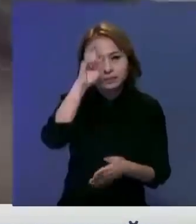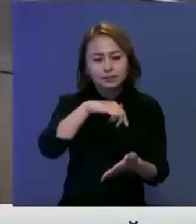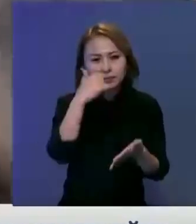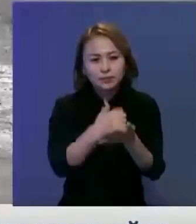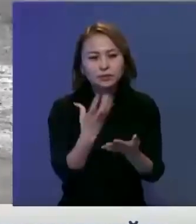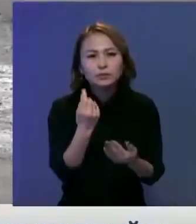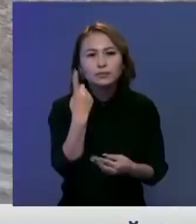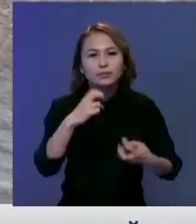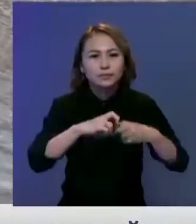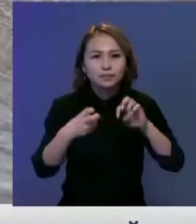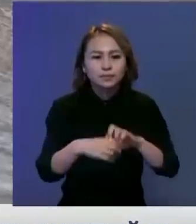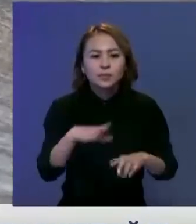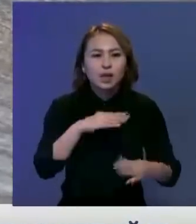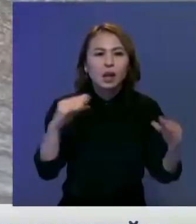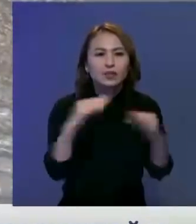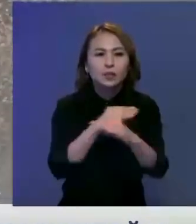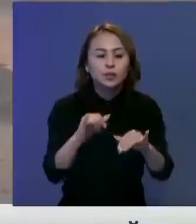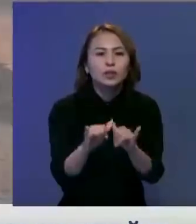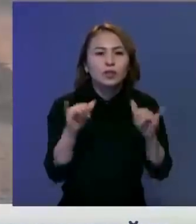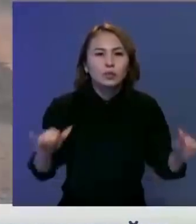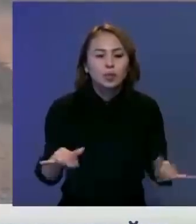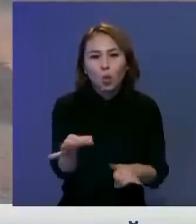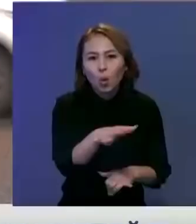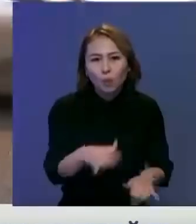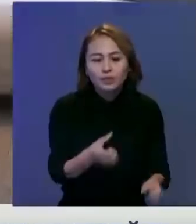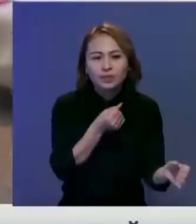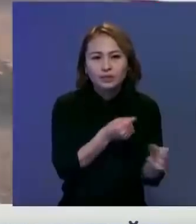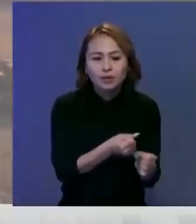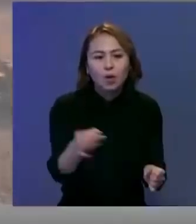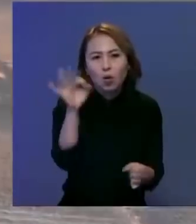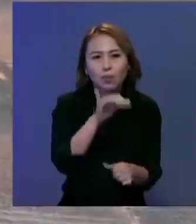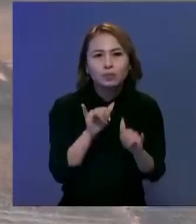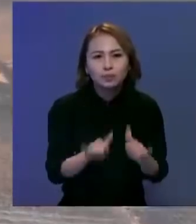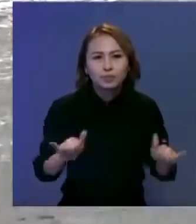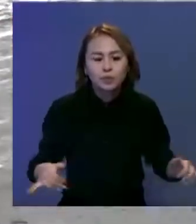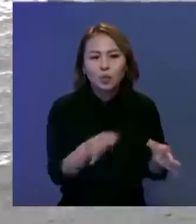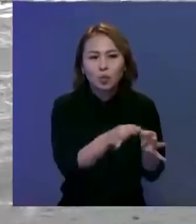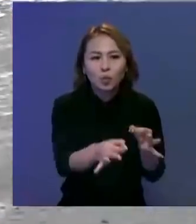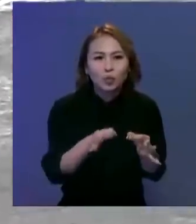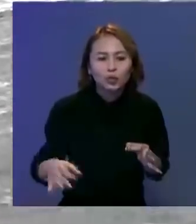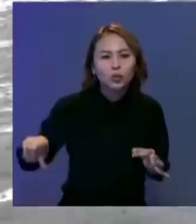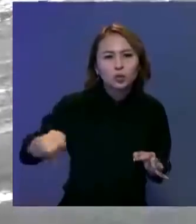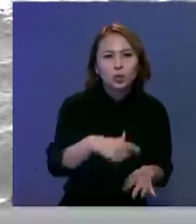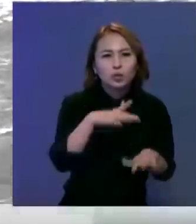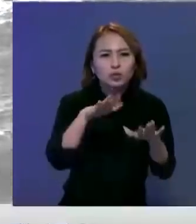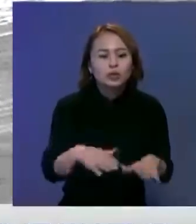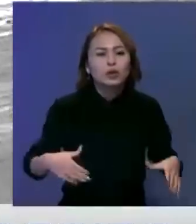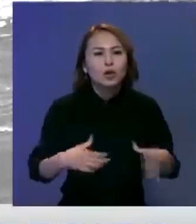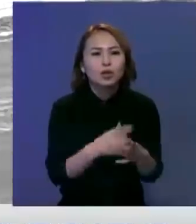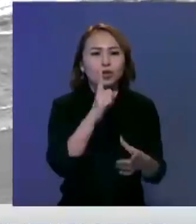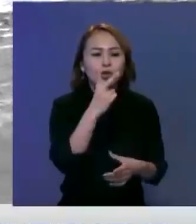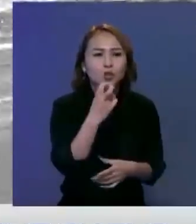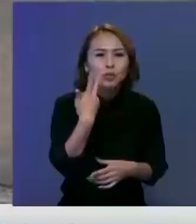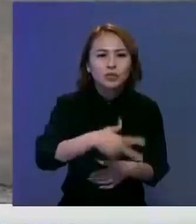берген тағы бір мәселе афта жолдарды дамыту. Облыста жол апаты жейлік көткен бұлтыр өңірді жол үстіндегі 232